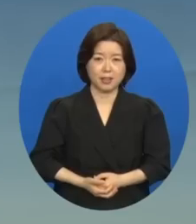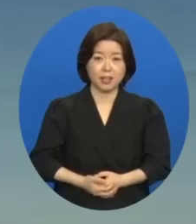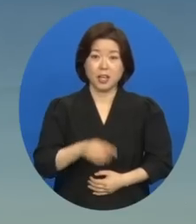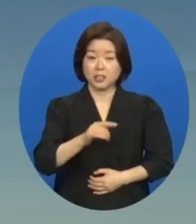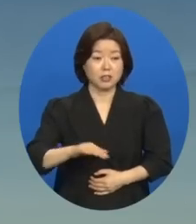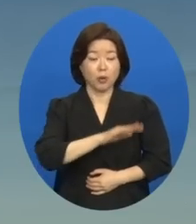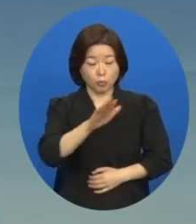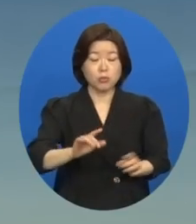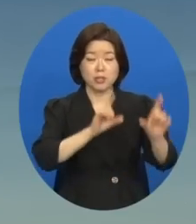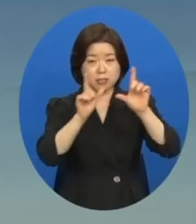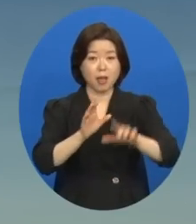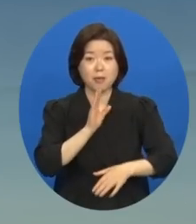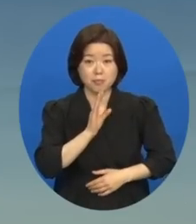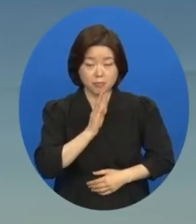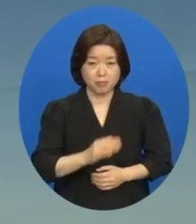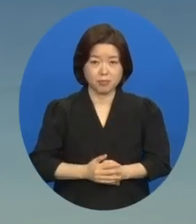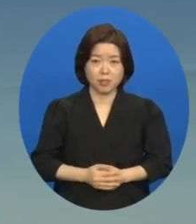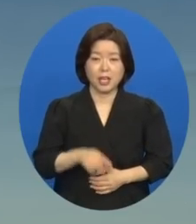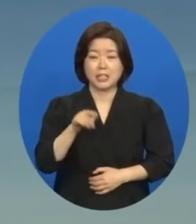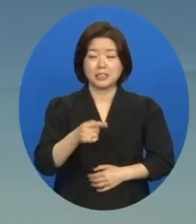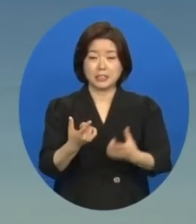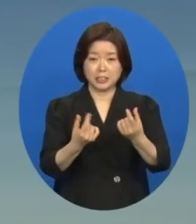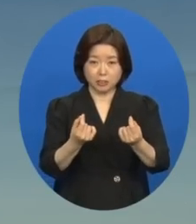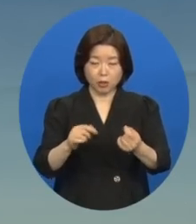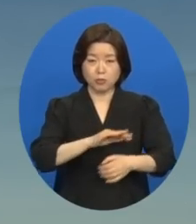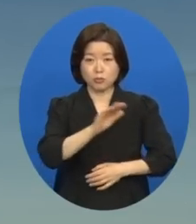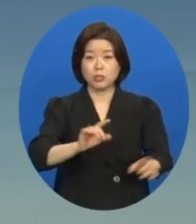우리의 삶입니다. 그런 우리의 삶에